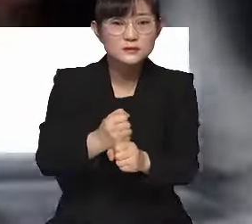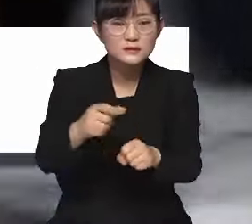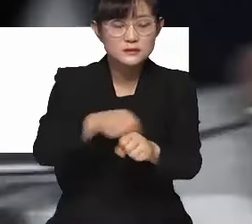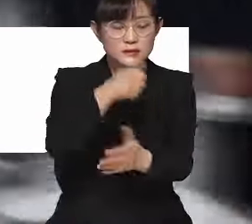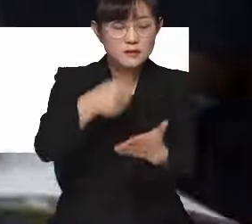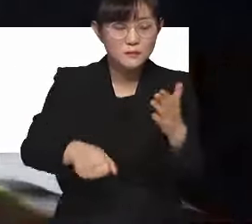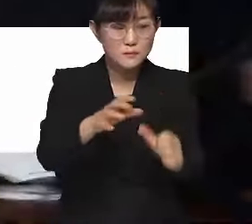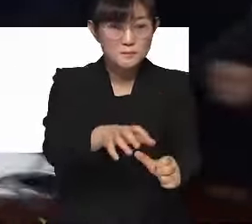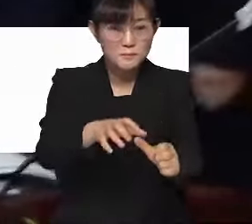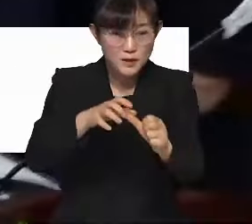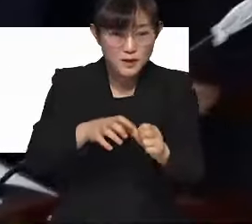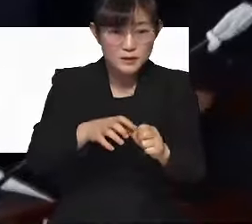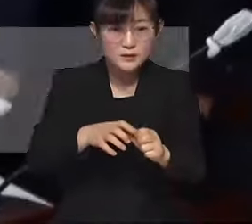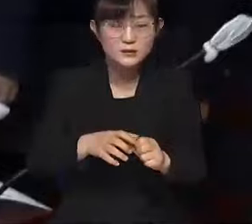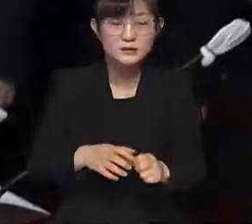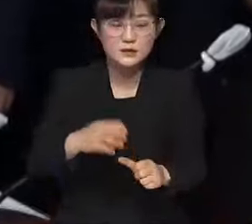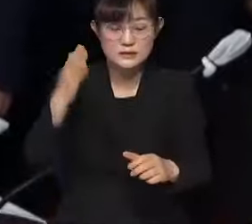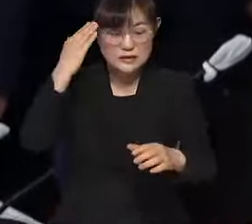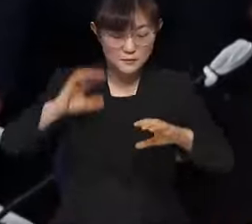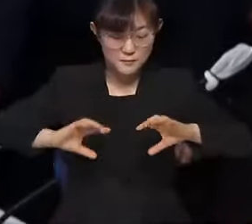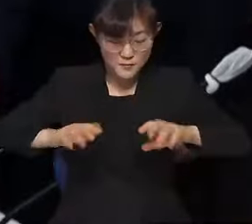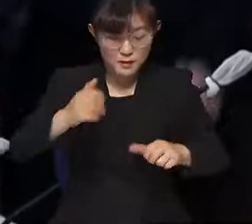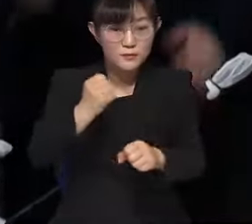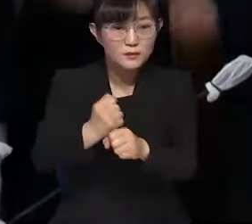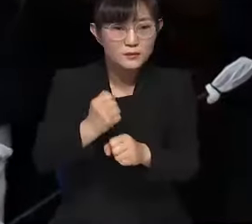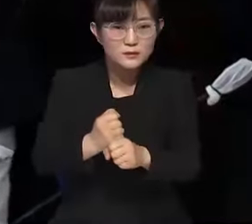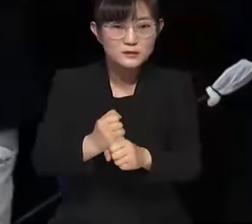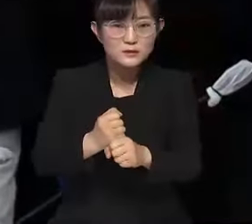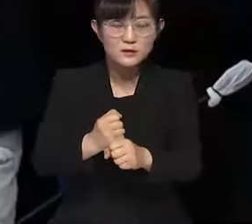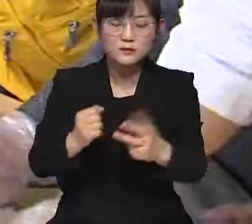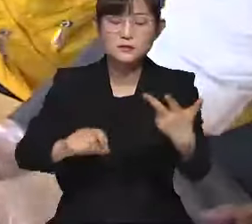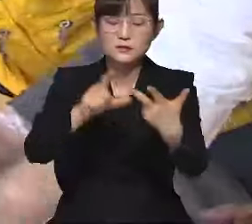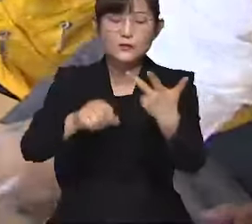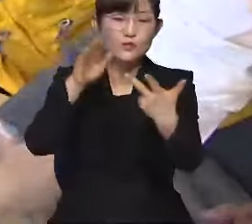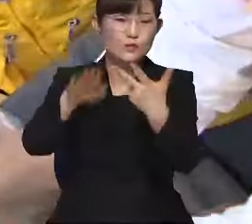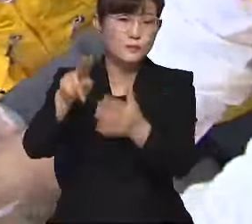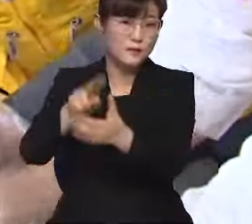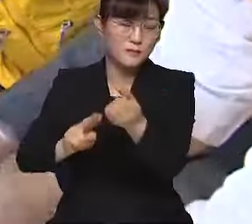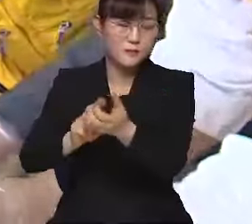생산되는 특산물을 활용해 차별화된 김밥 상품을 하반기 중에 출시할 계획입니다.